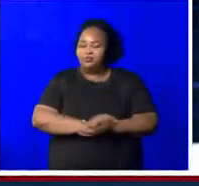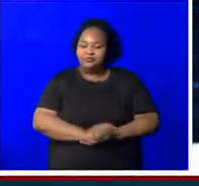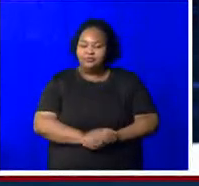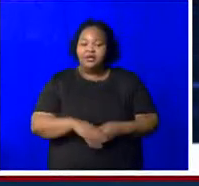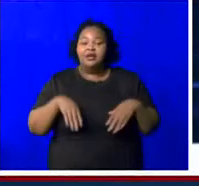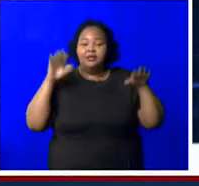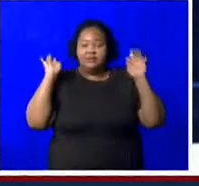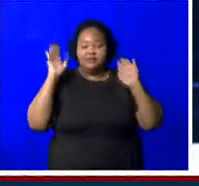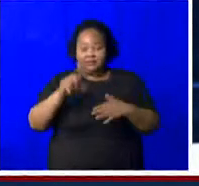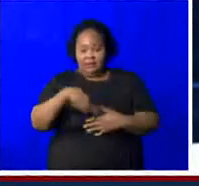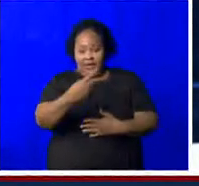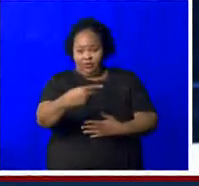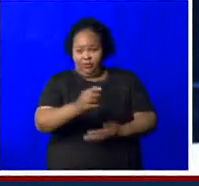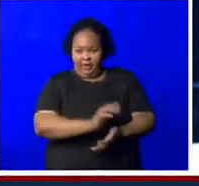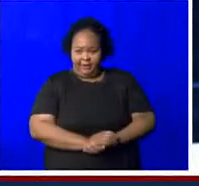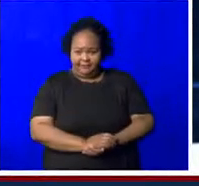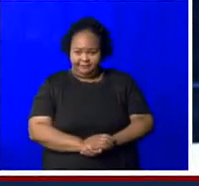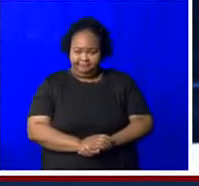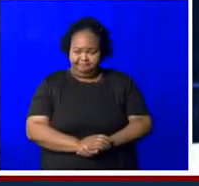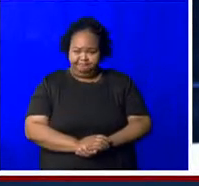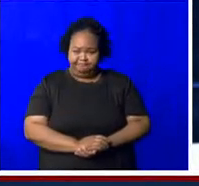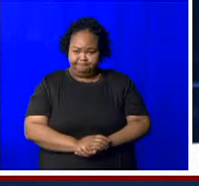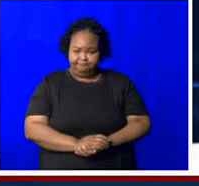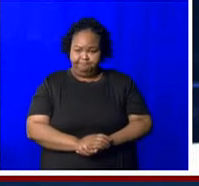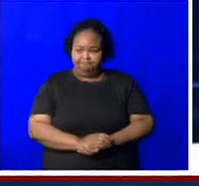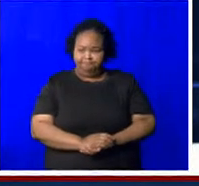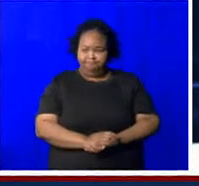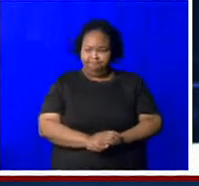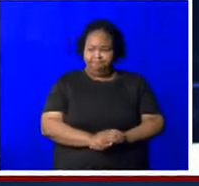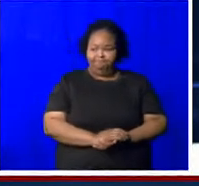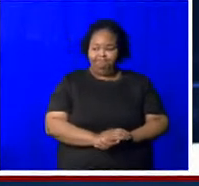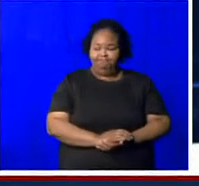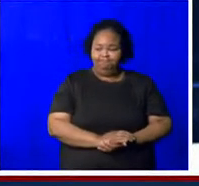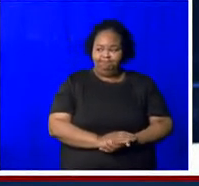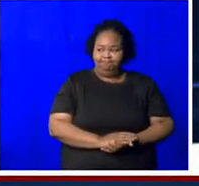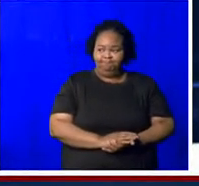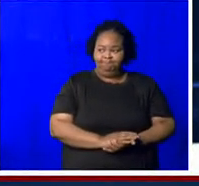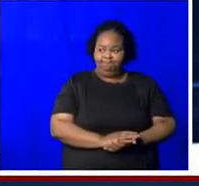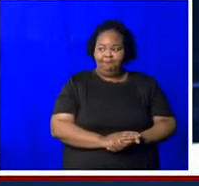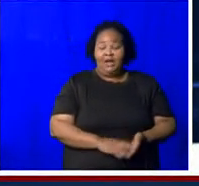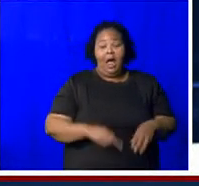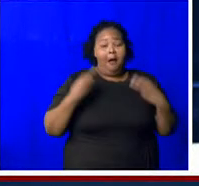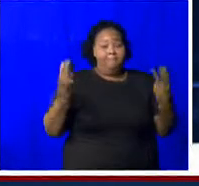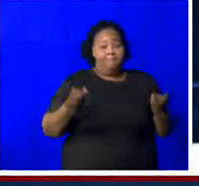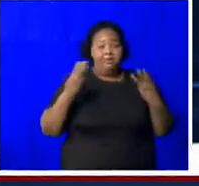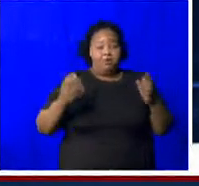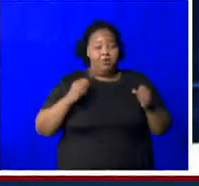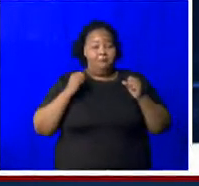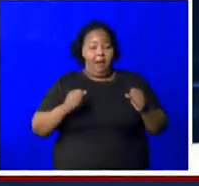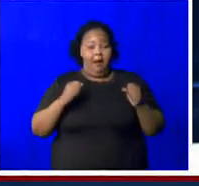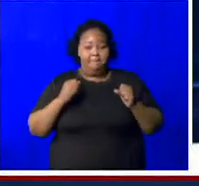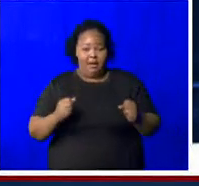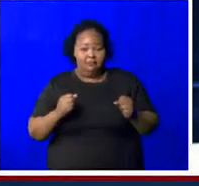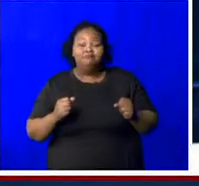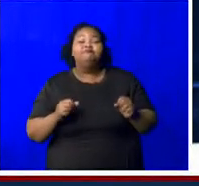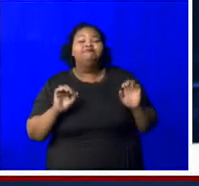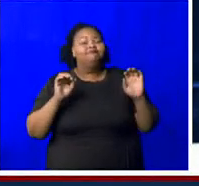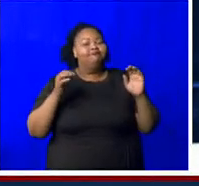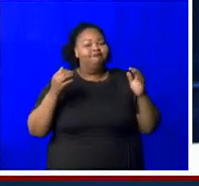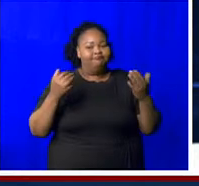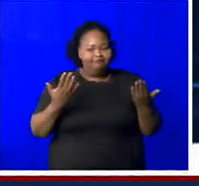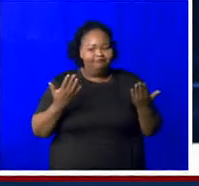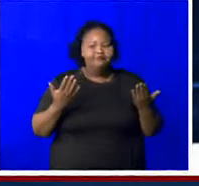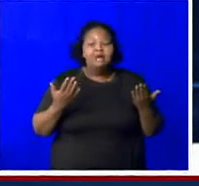Siqhubeka nato Tindzaba. Solo tiyachubeka nekutheleka tilokotho letinhle telusuku lokutalwa kwesilo loyo